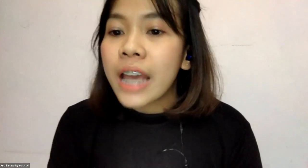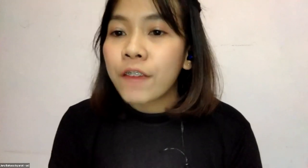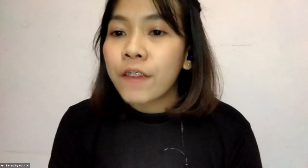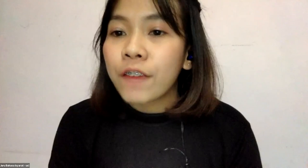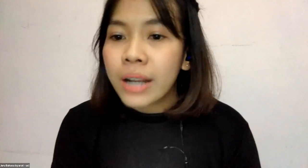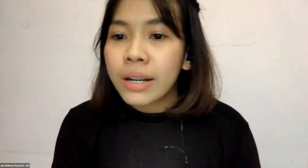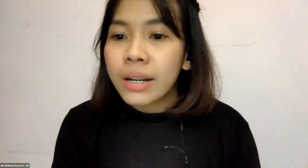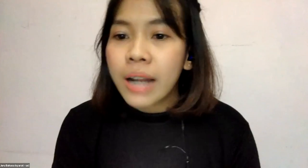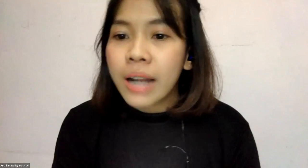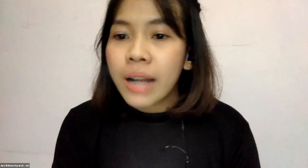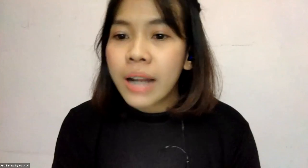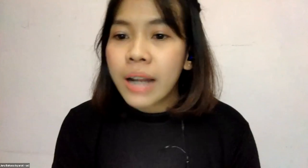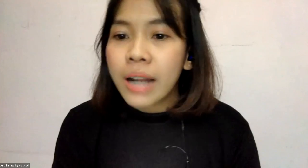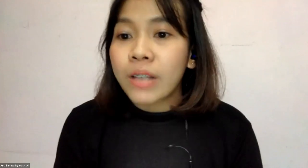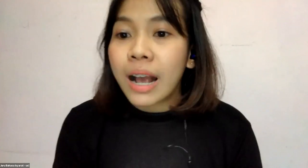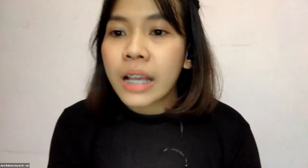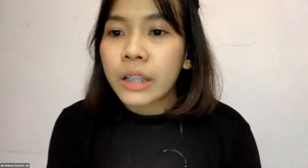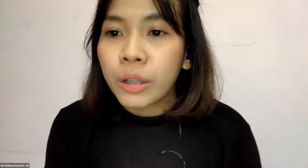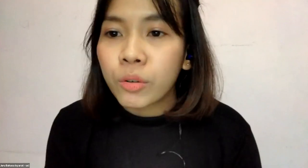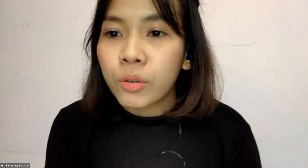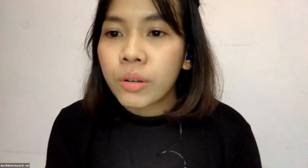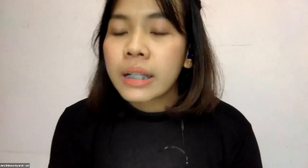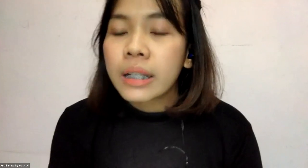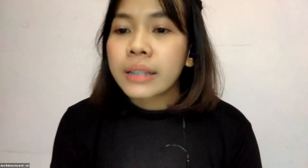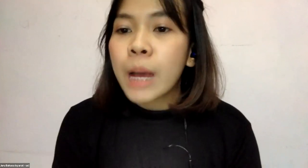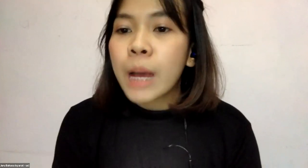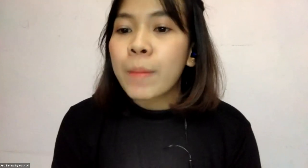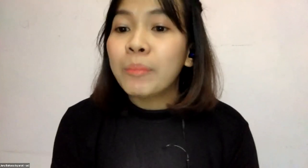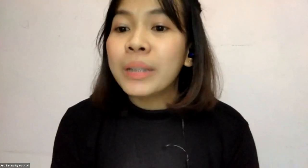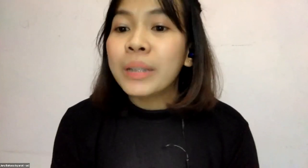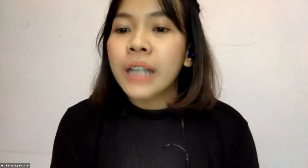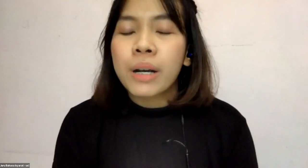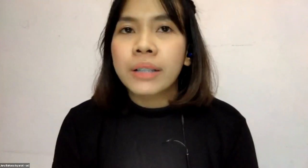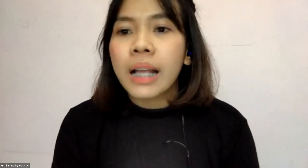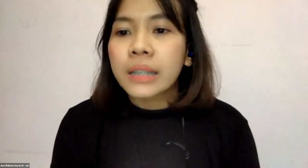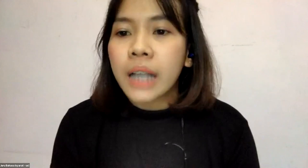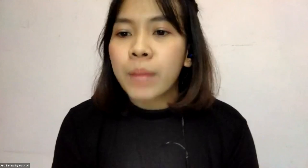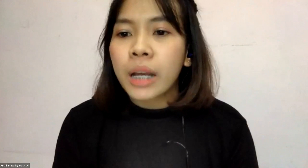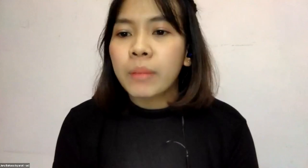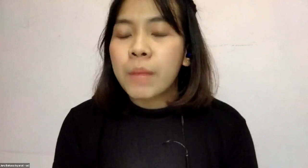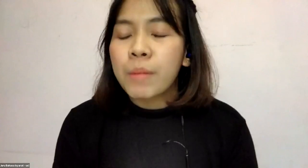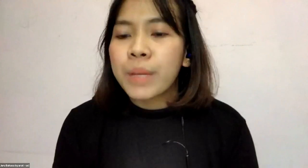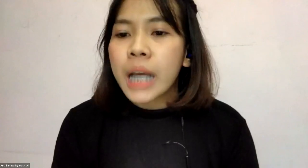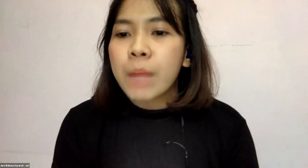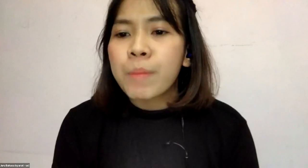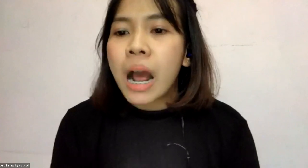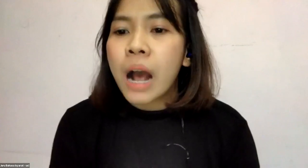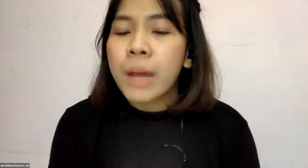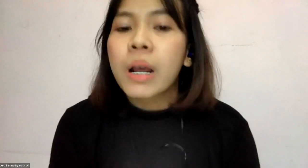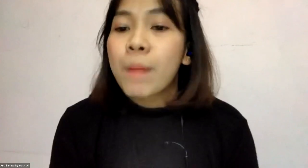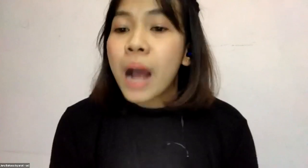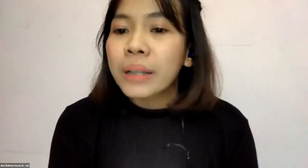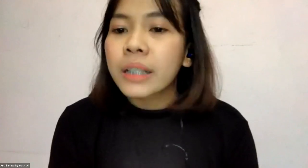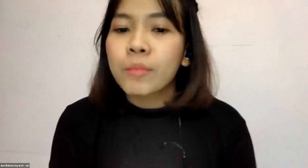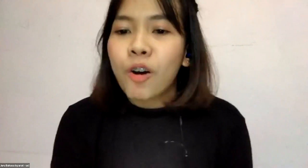di dayanya visual bukan dari kosakata yang terbentuk sehingga mereka bisa menjelaskan mereka bisa memberikan